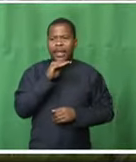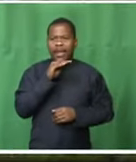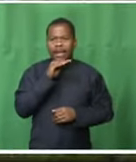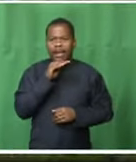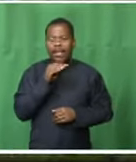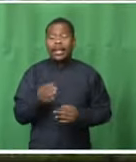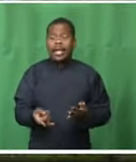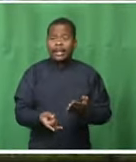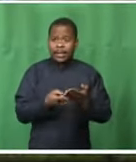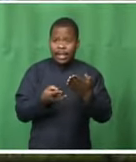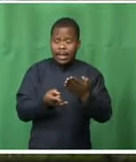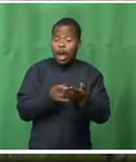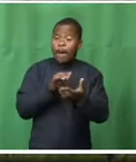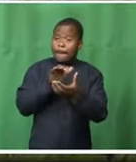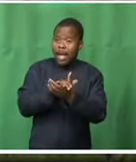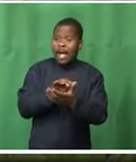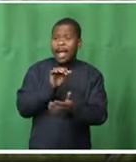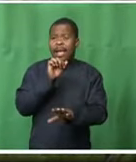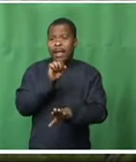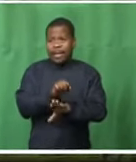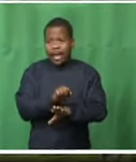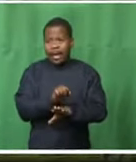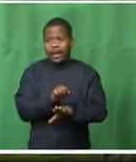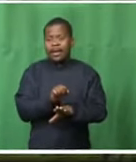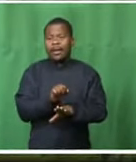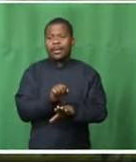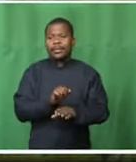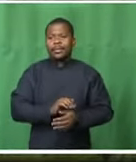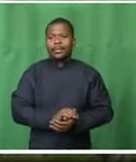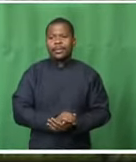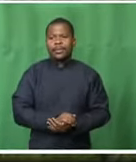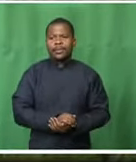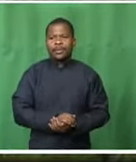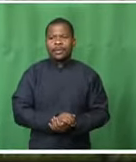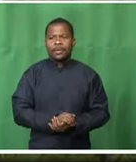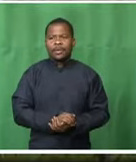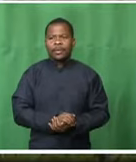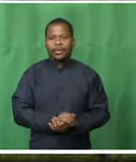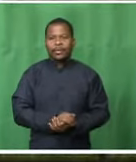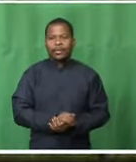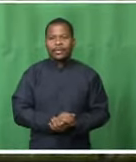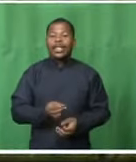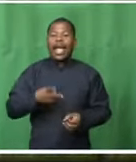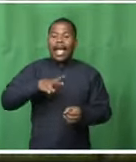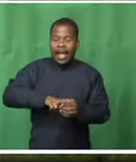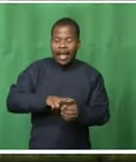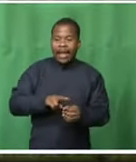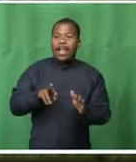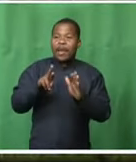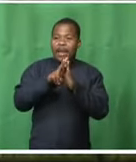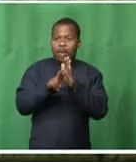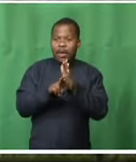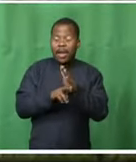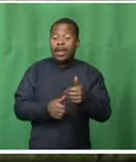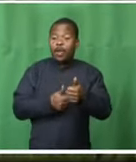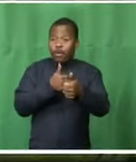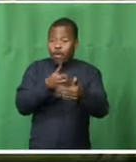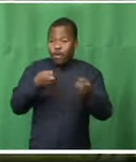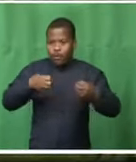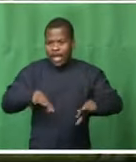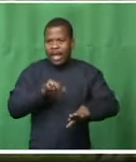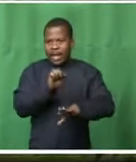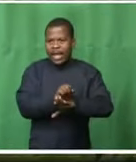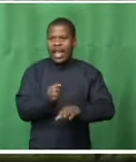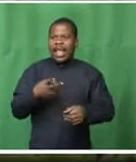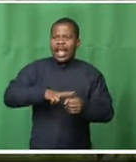ngidawuthi iyasibambisa kuloko. Unfortunately kubese akusalandzeleki nema regions